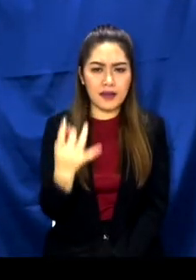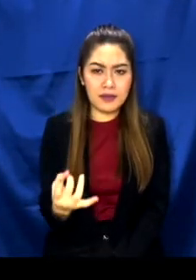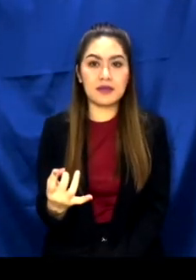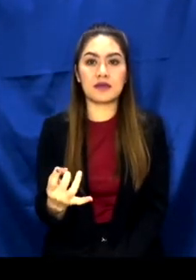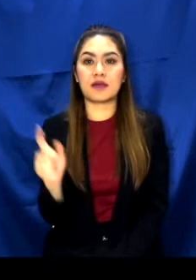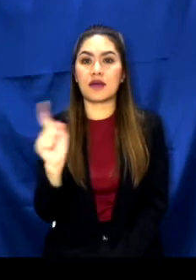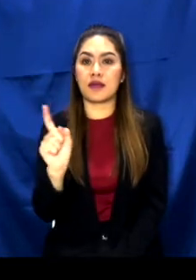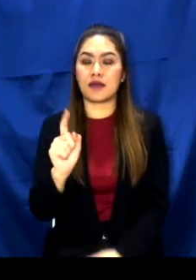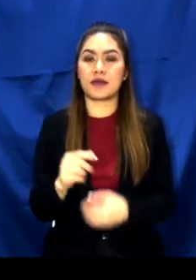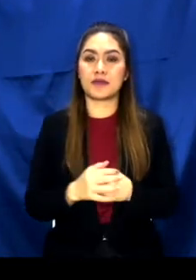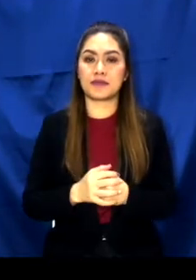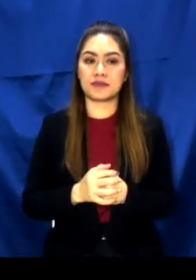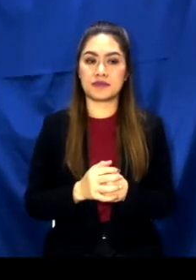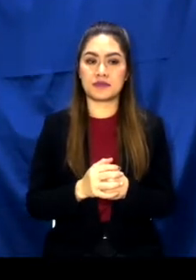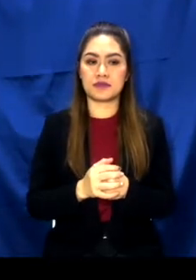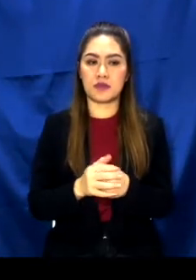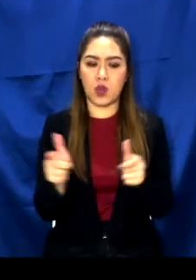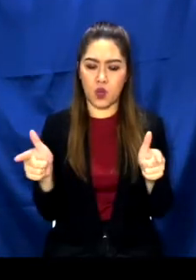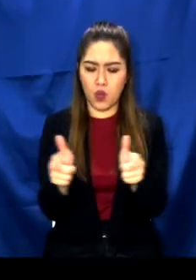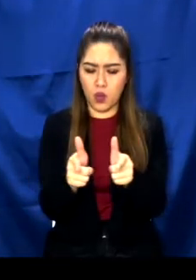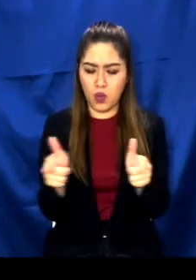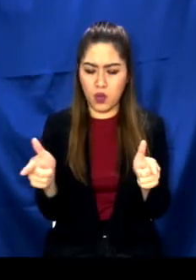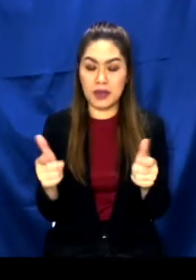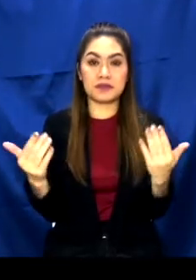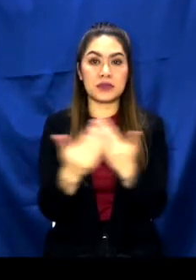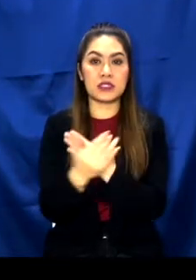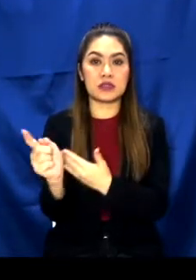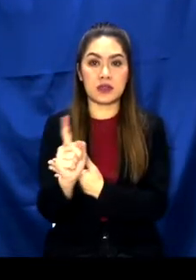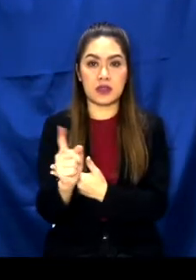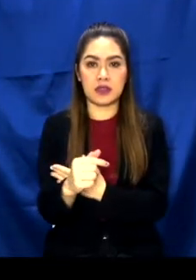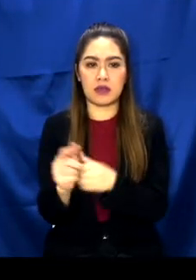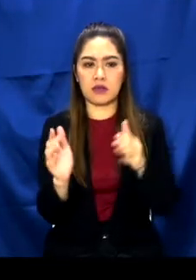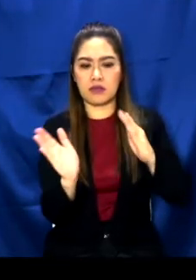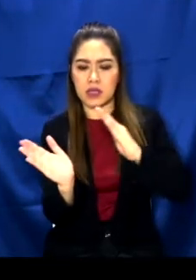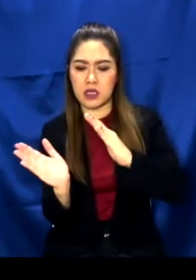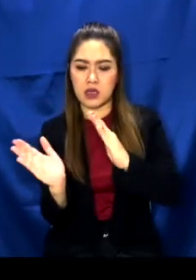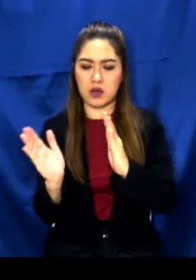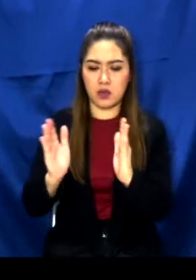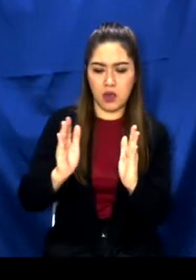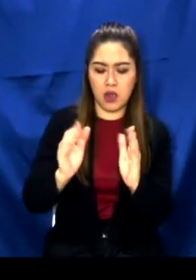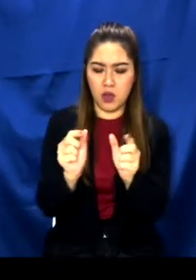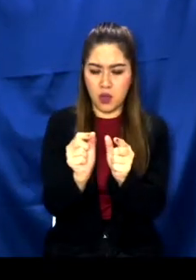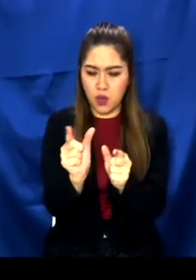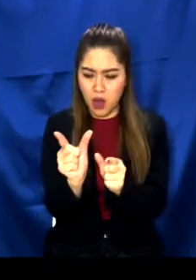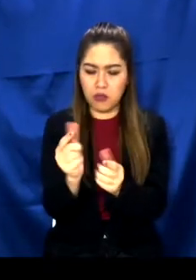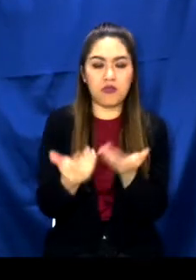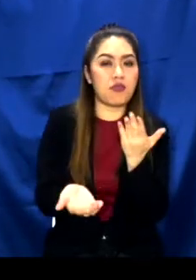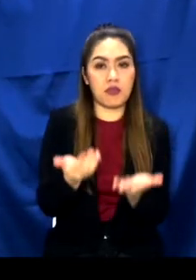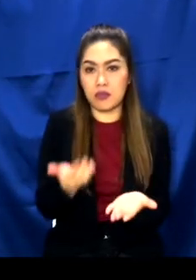รงนี้คือขนาดของฟอนต์รูปร่างของฟอนต์ที่เปลี่ยนไปเอียงหนาและเอียงแบบนี้